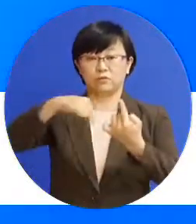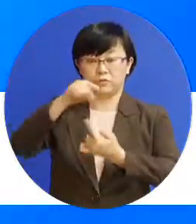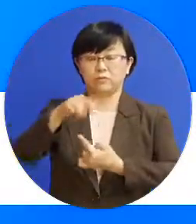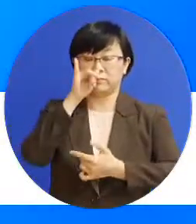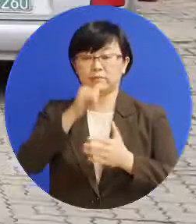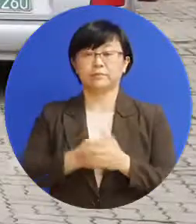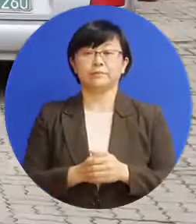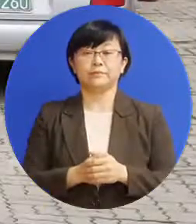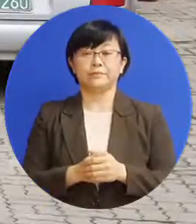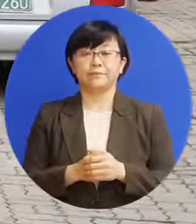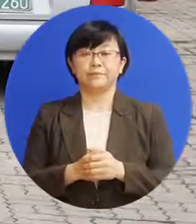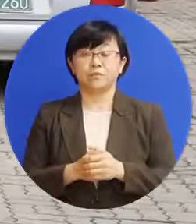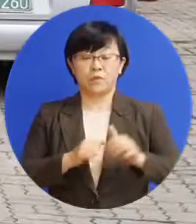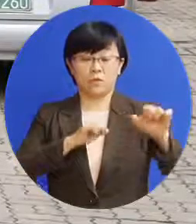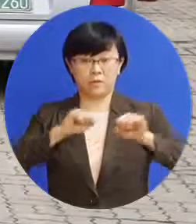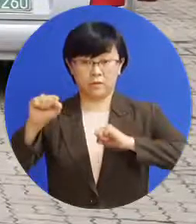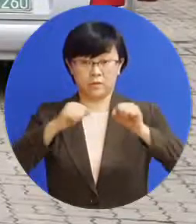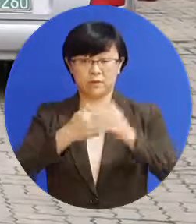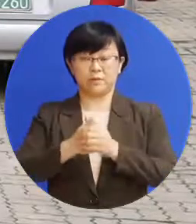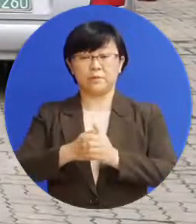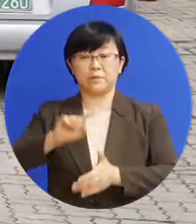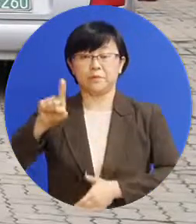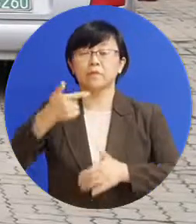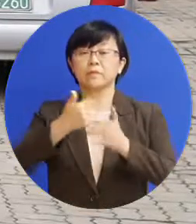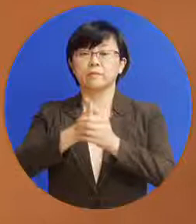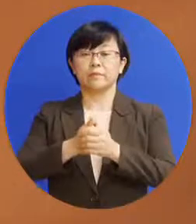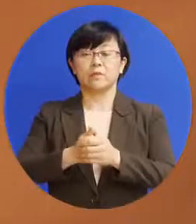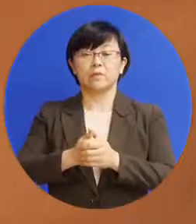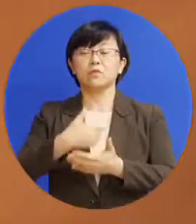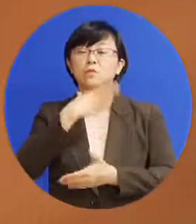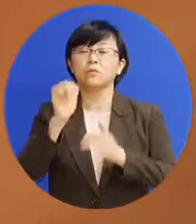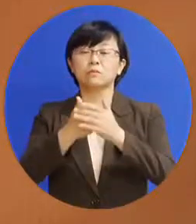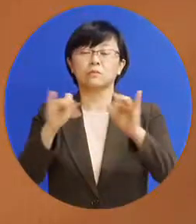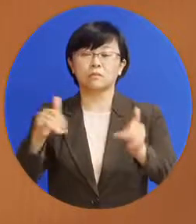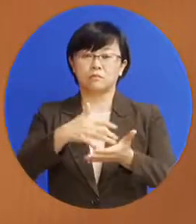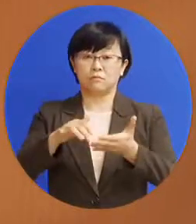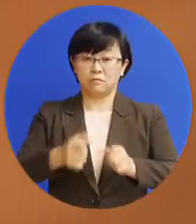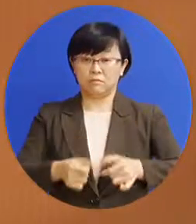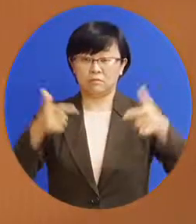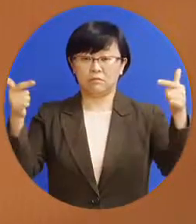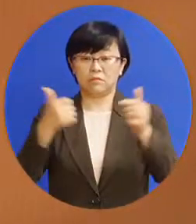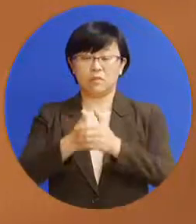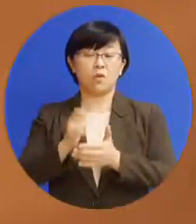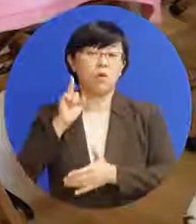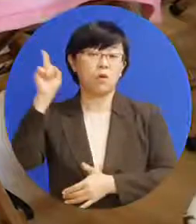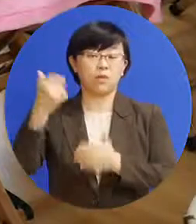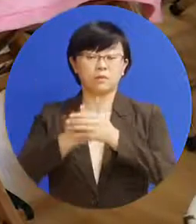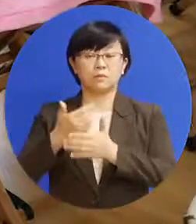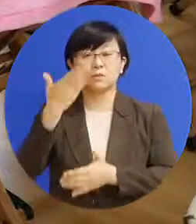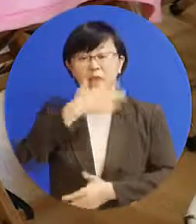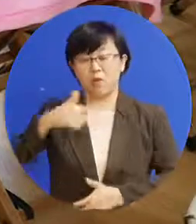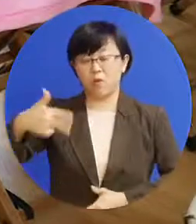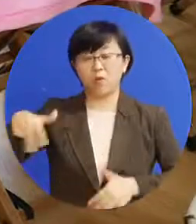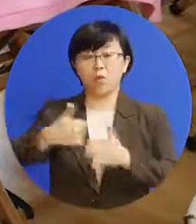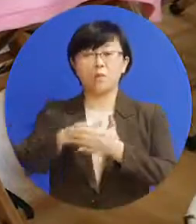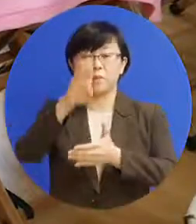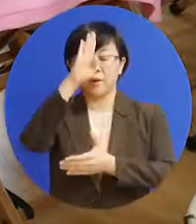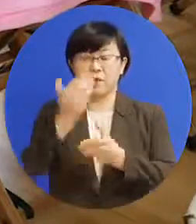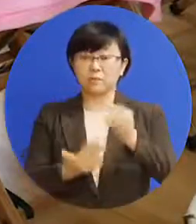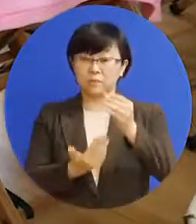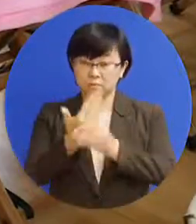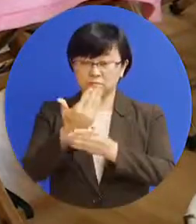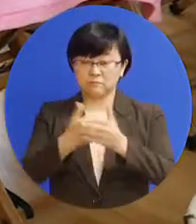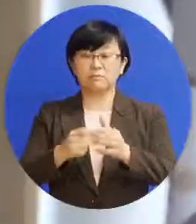운영합니다. 활기찬 건강백세 운동교실은 노인 인구가 증가하면서 고혈압, 당뇨 등